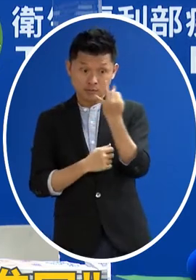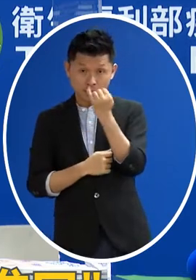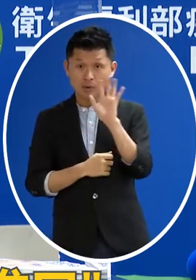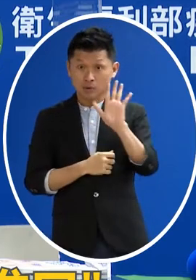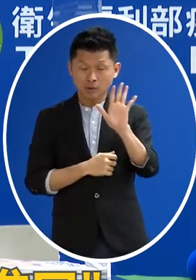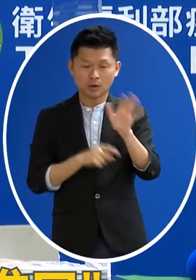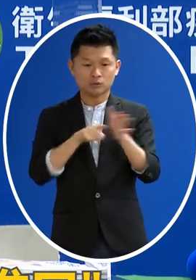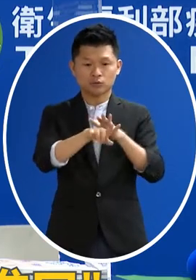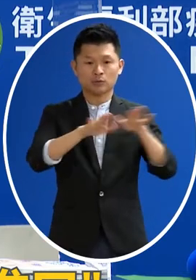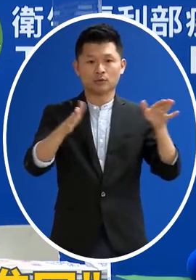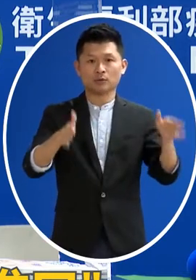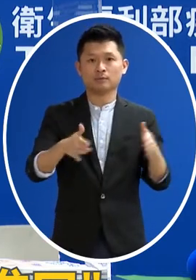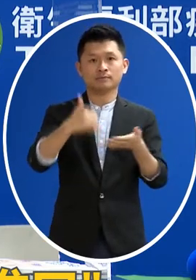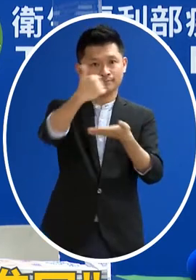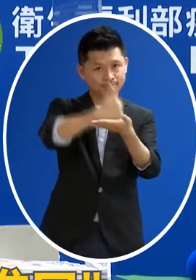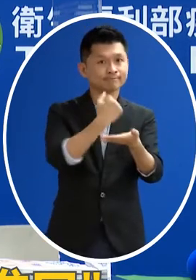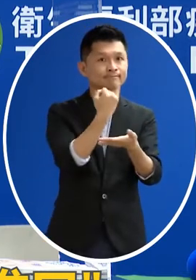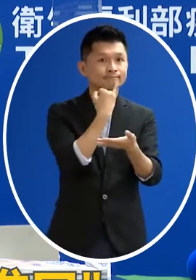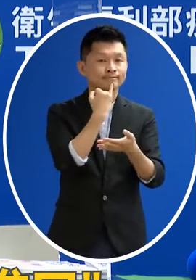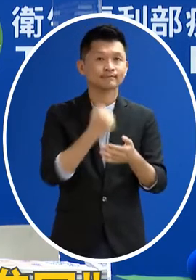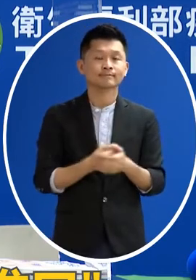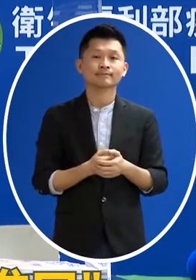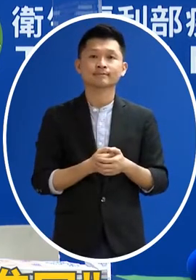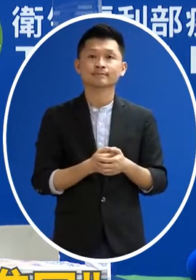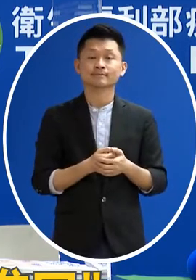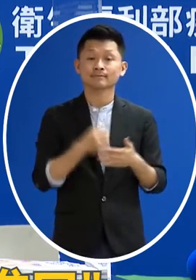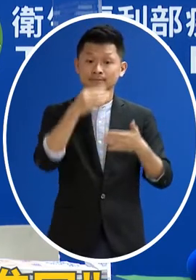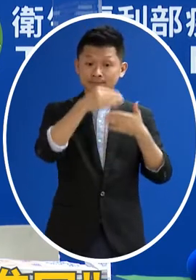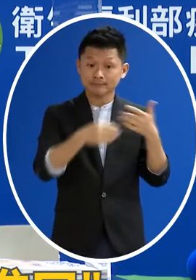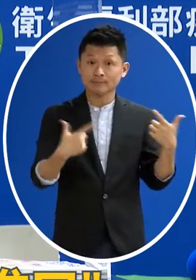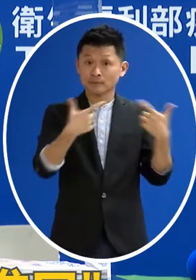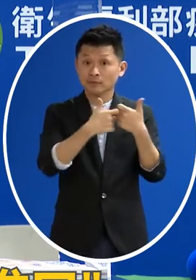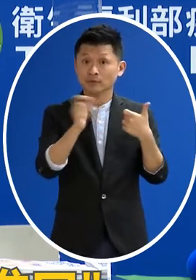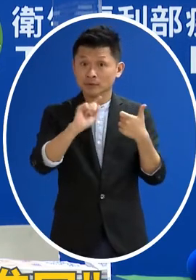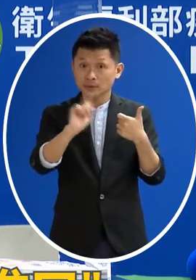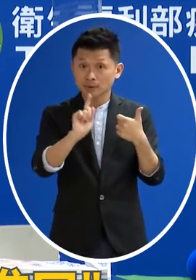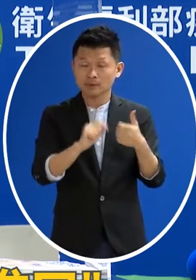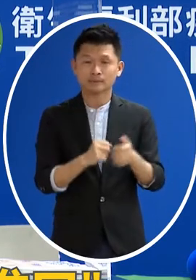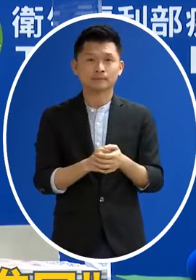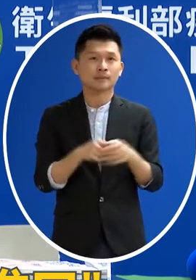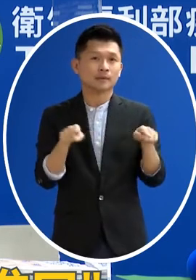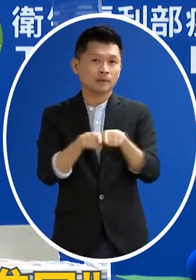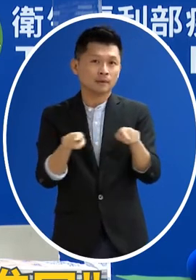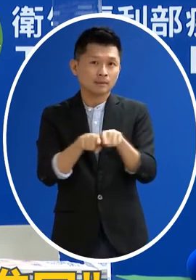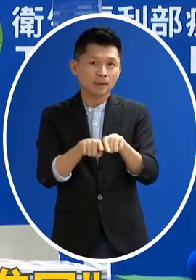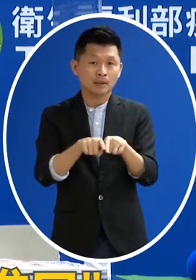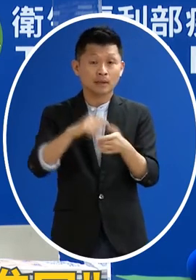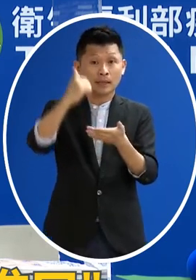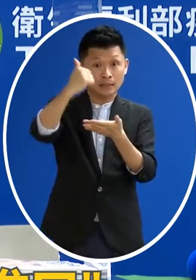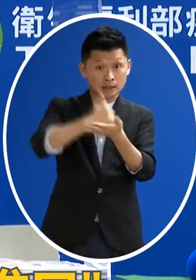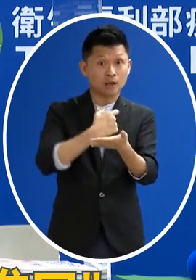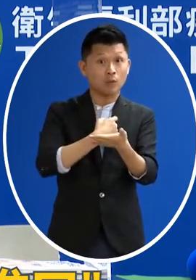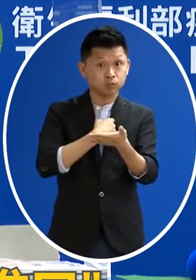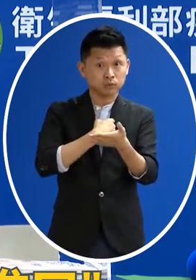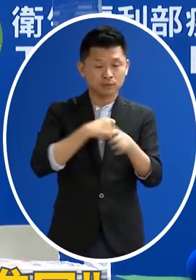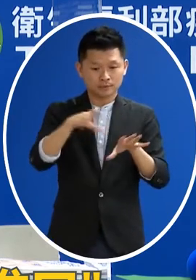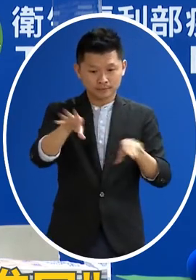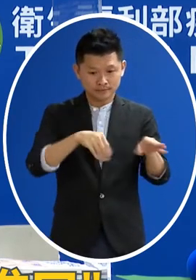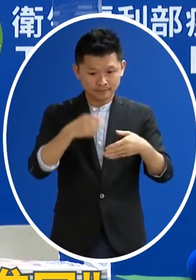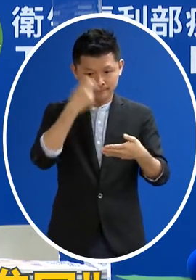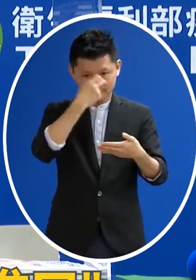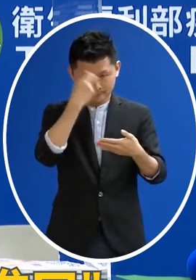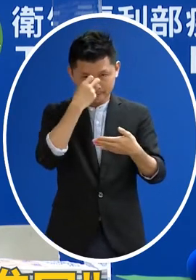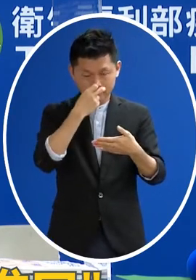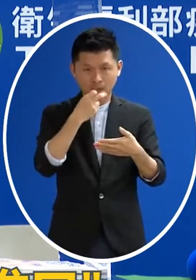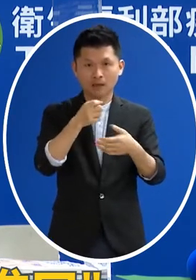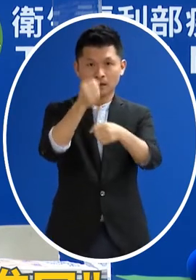进口。好，那附条件是指的说，那一般我们在审这个哈，这个所谓的进口的案子，那还是要有这个制